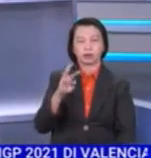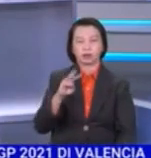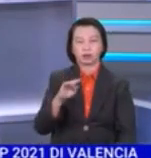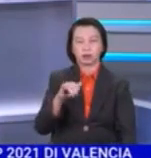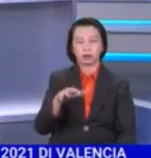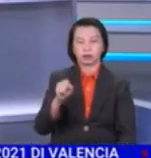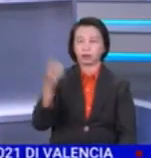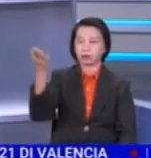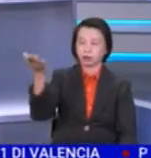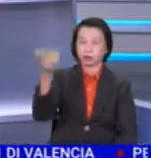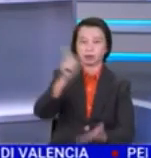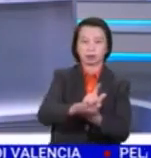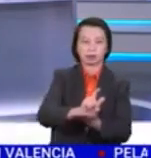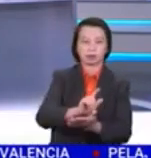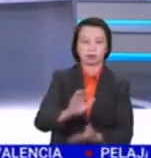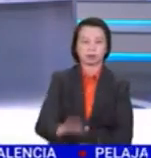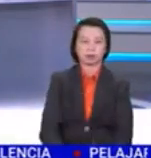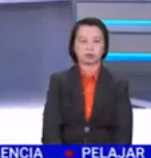ada laporanya